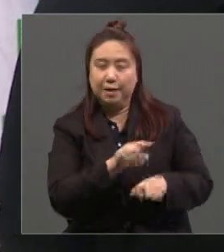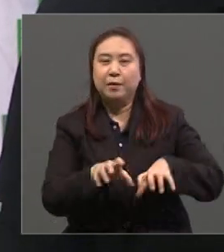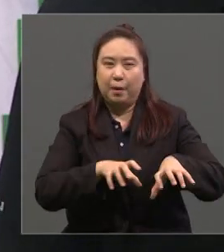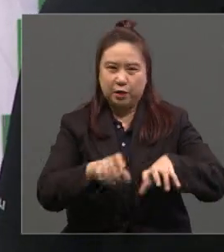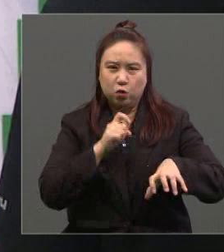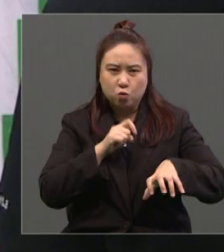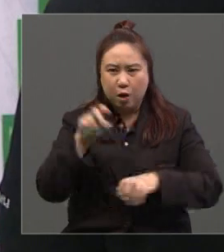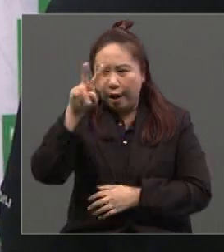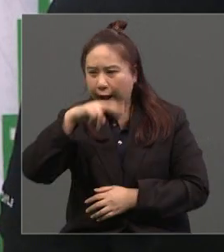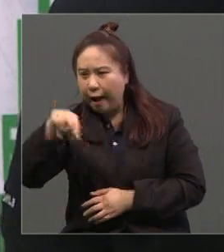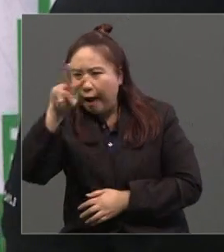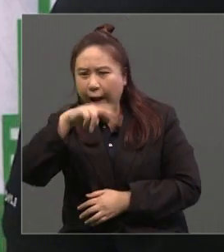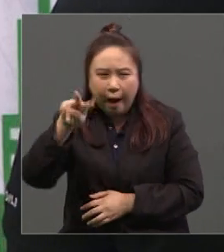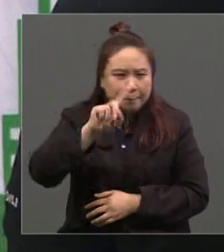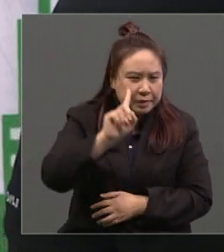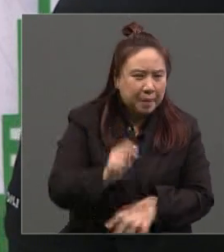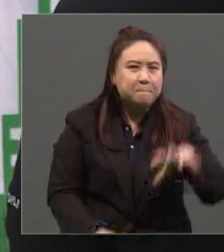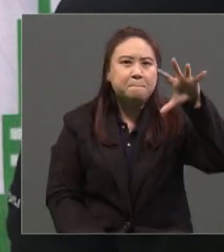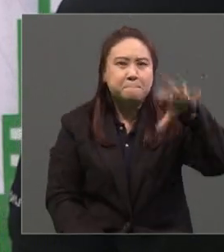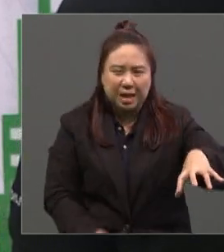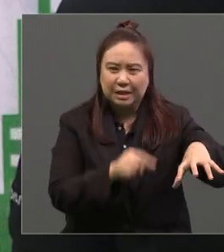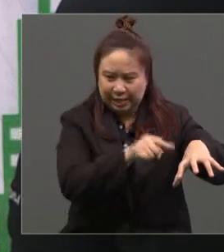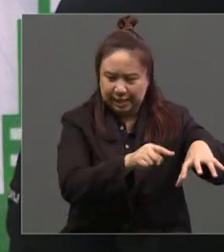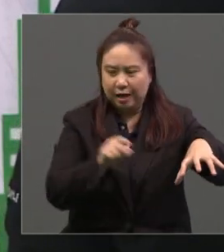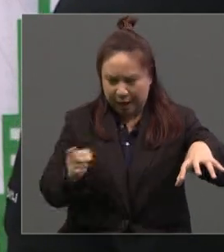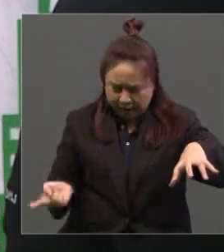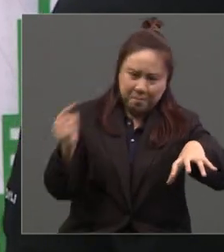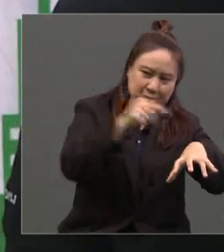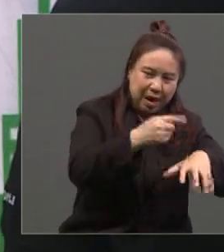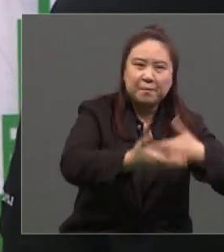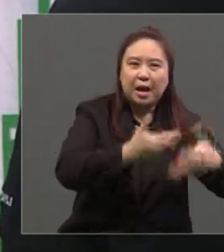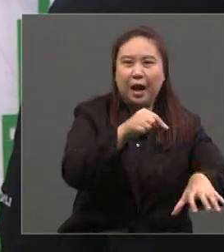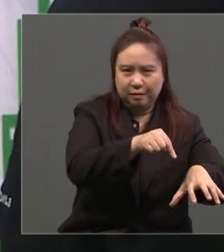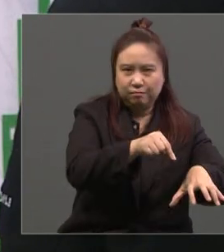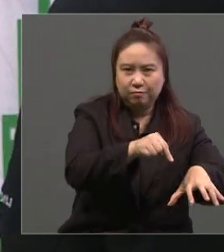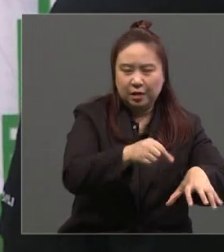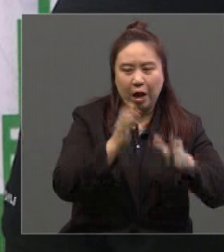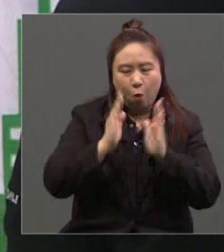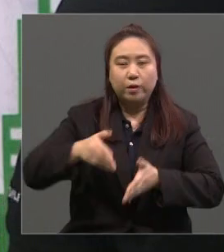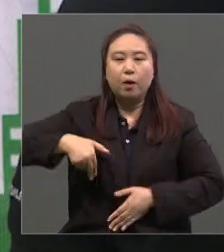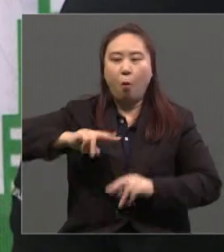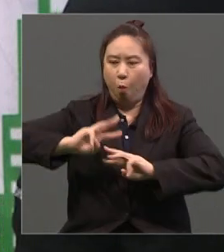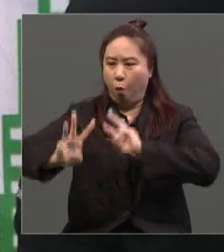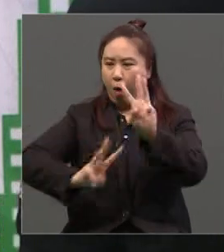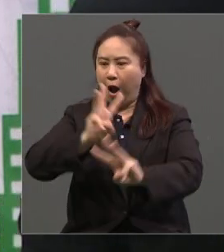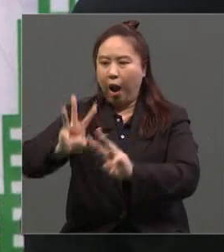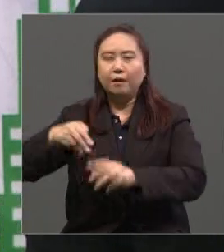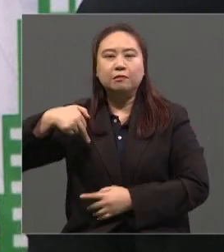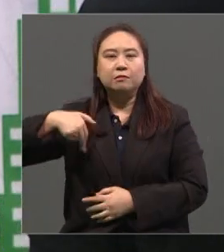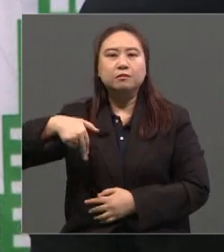าพื้นที่ผลักดันเข้าไปในที่ไม่กีดขวางทางเดินแล้วก็ให้คนทางเดินคนเดินเท้า